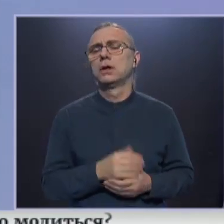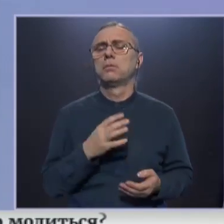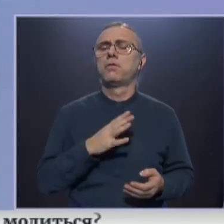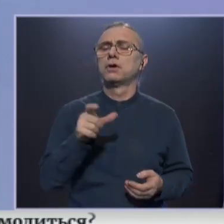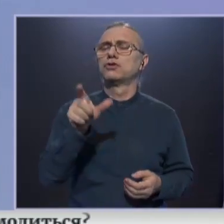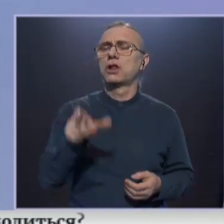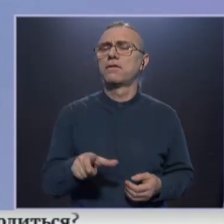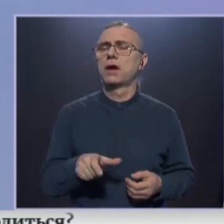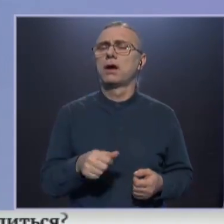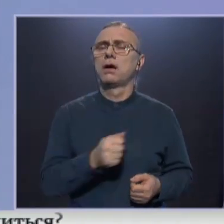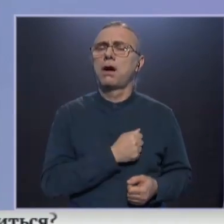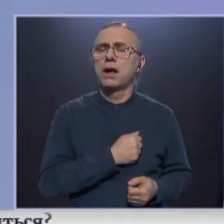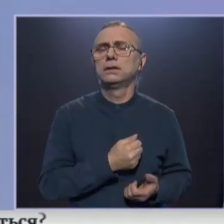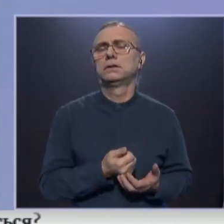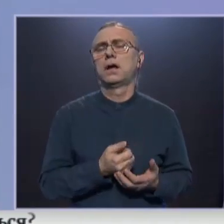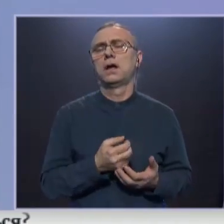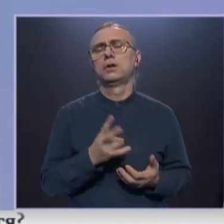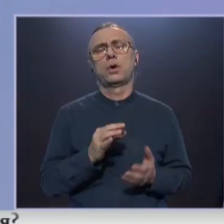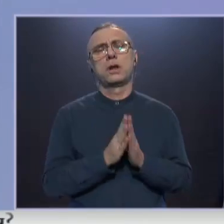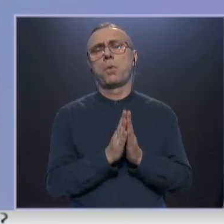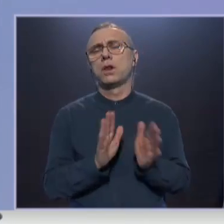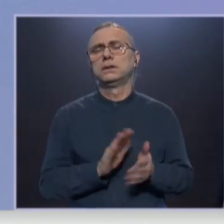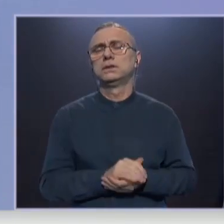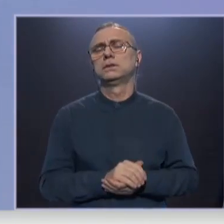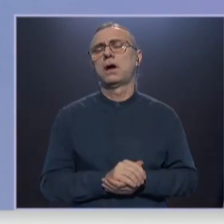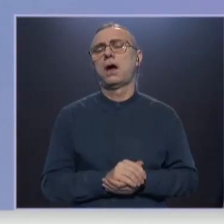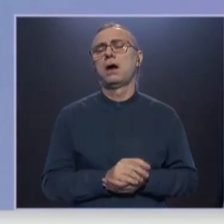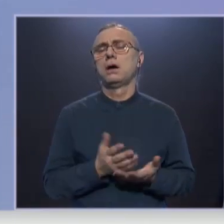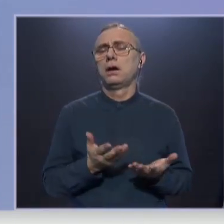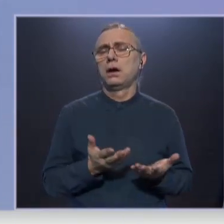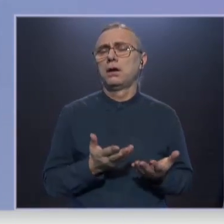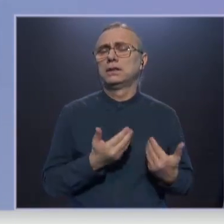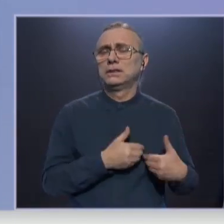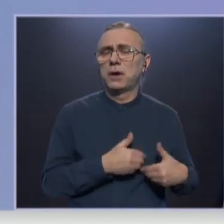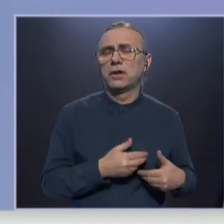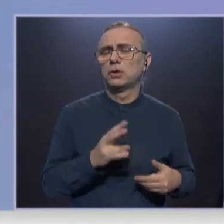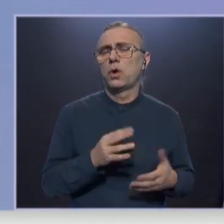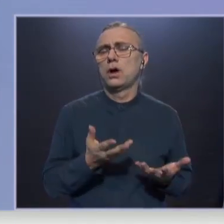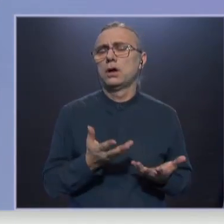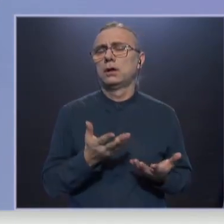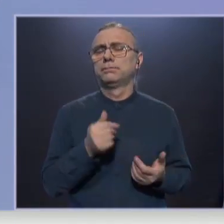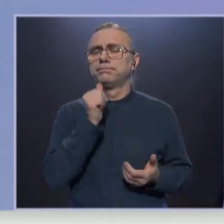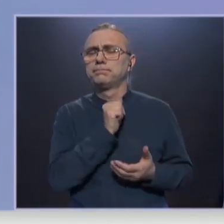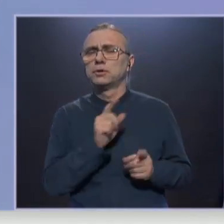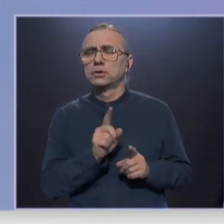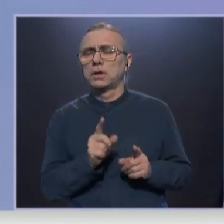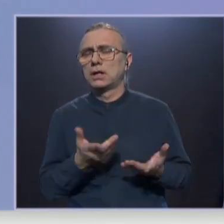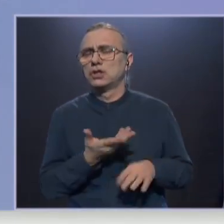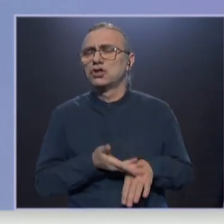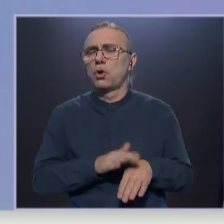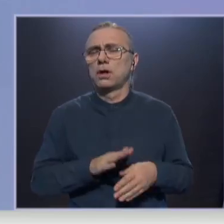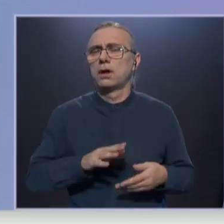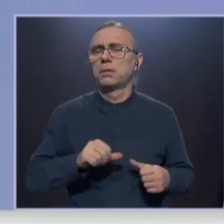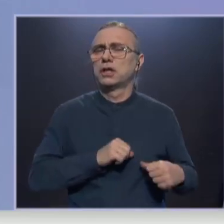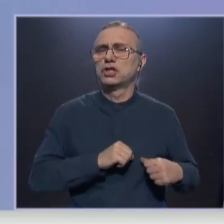может, кается, но не во всех грехах, а правда, там с кем-то сожительствует там, параллельно в каких-то тяжелых прегрешениях. Поэтому тоже, пусть он и не